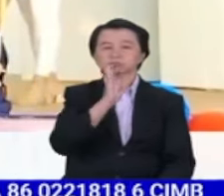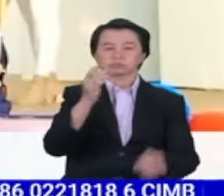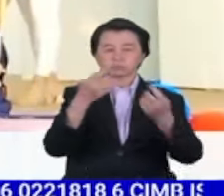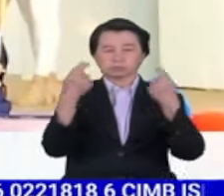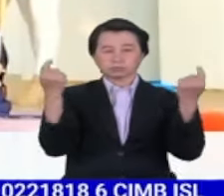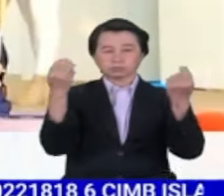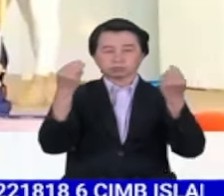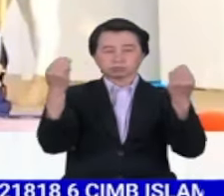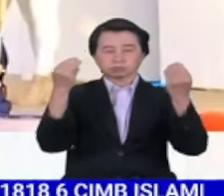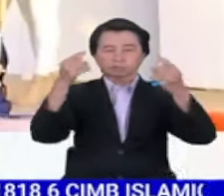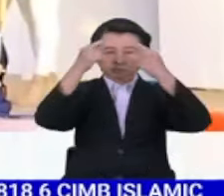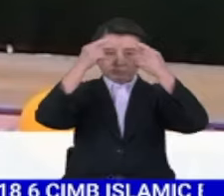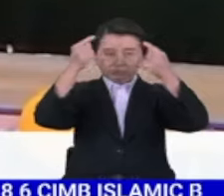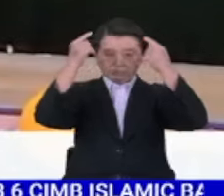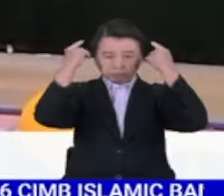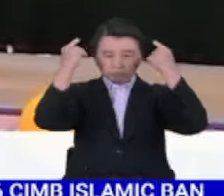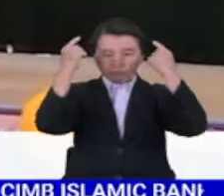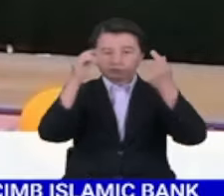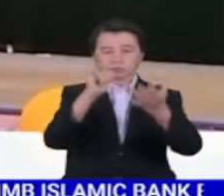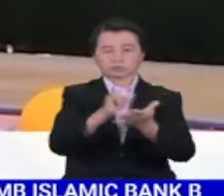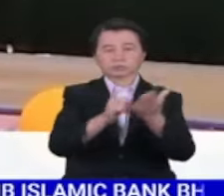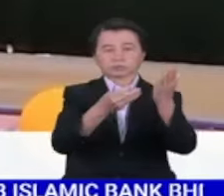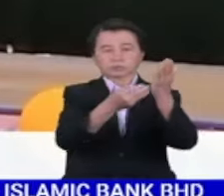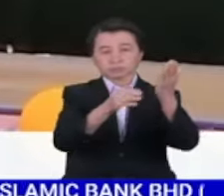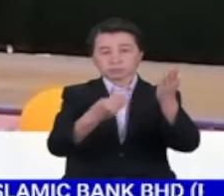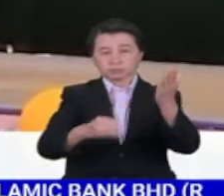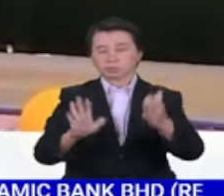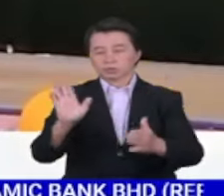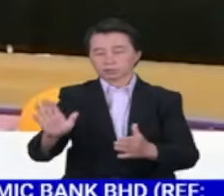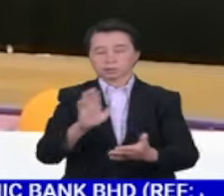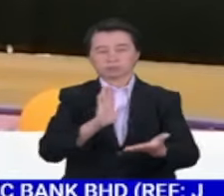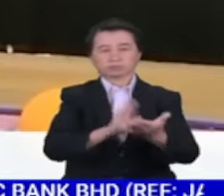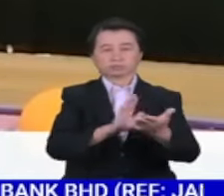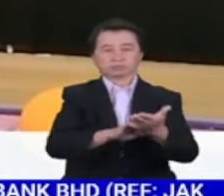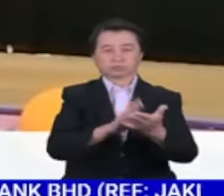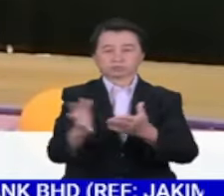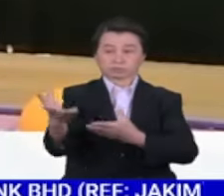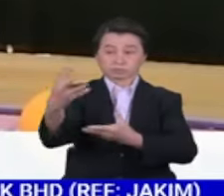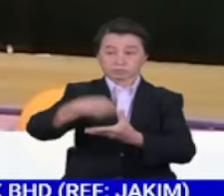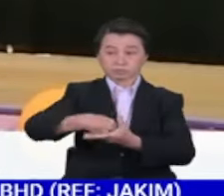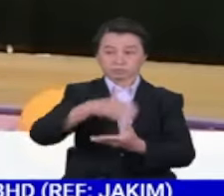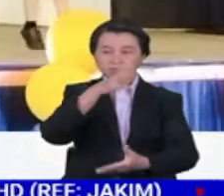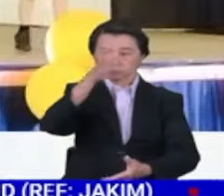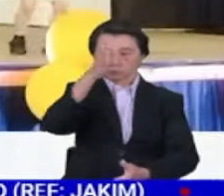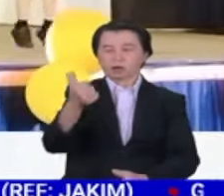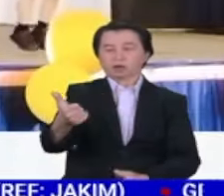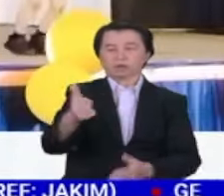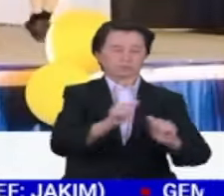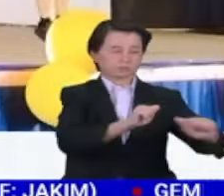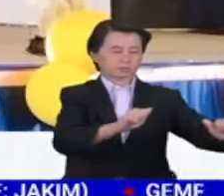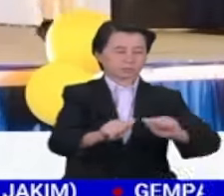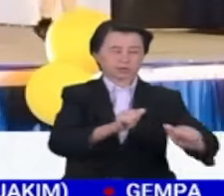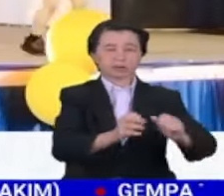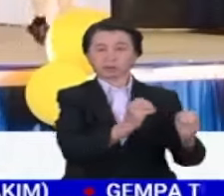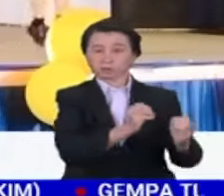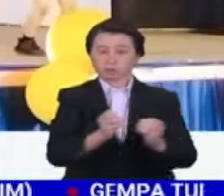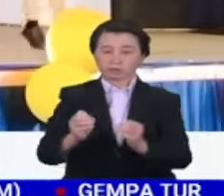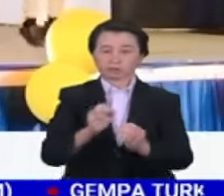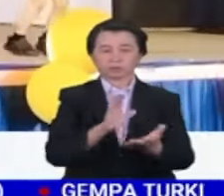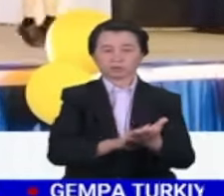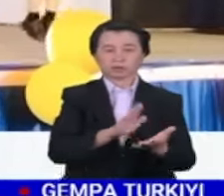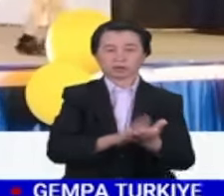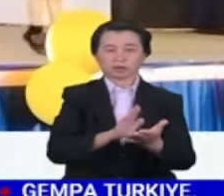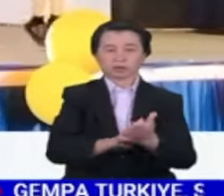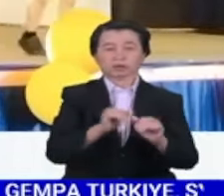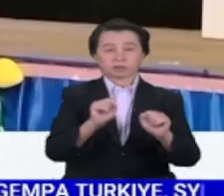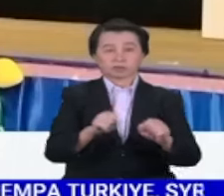graduasi dari kaseen kolom memuji penglibatan ibu bapak terhadap etiwiti etiwiti yang dianjurkan di sekolah